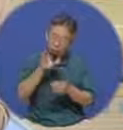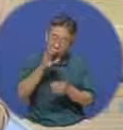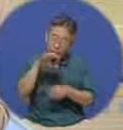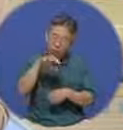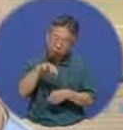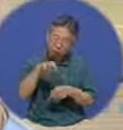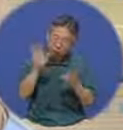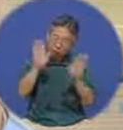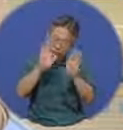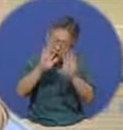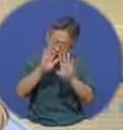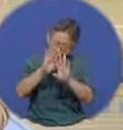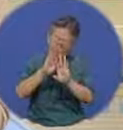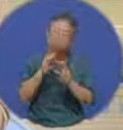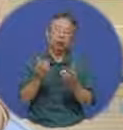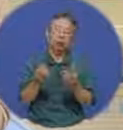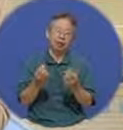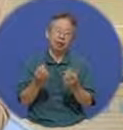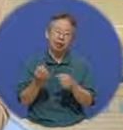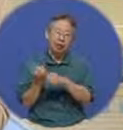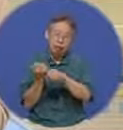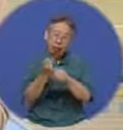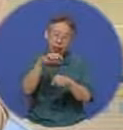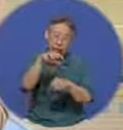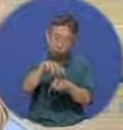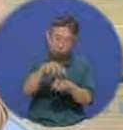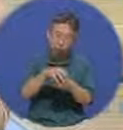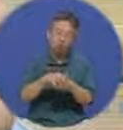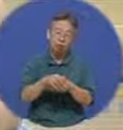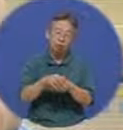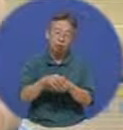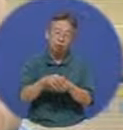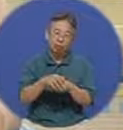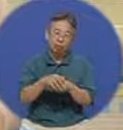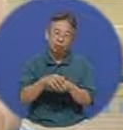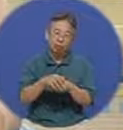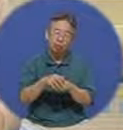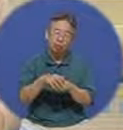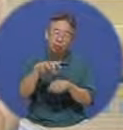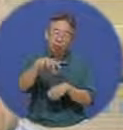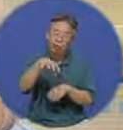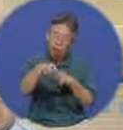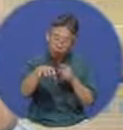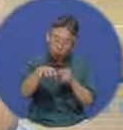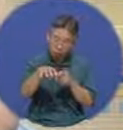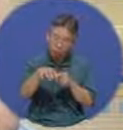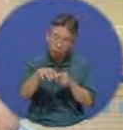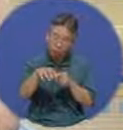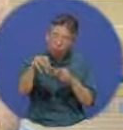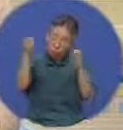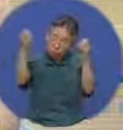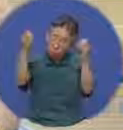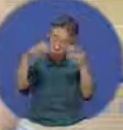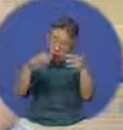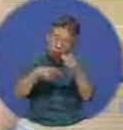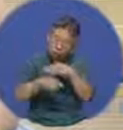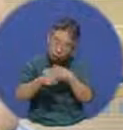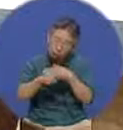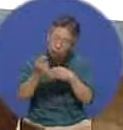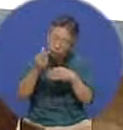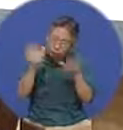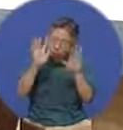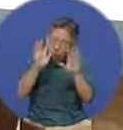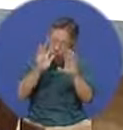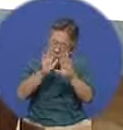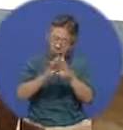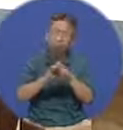たね。高校野球の予選が行われていますスタジオ、会場でもですねライトがつくと付けられたね、しま